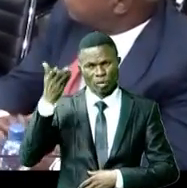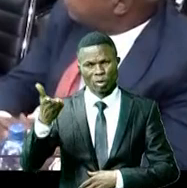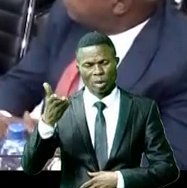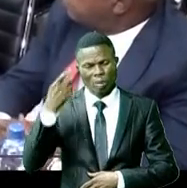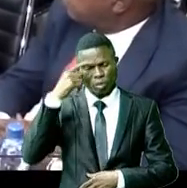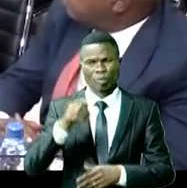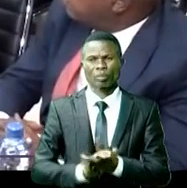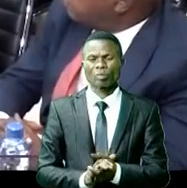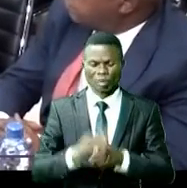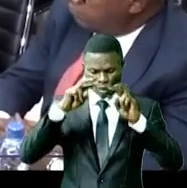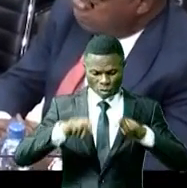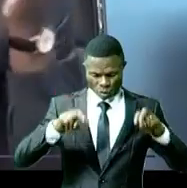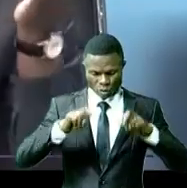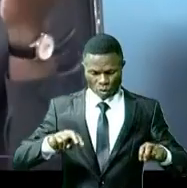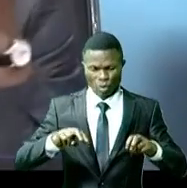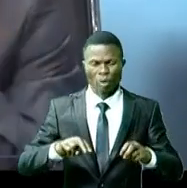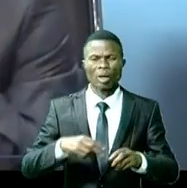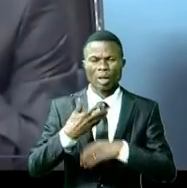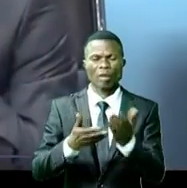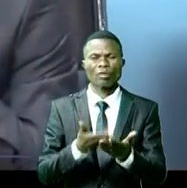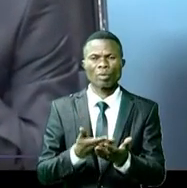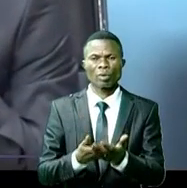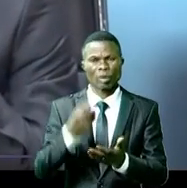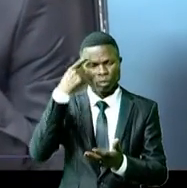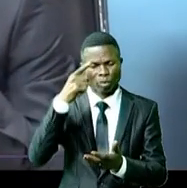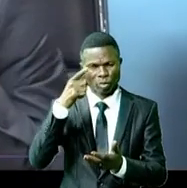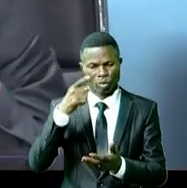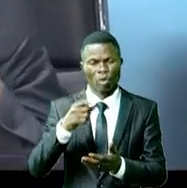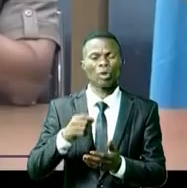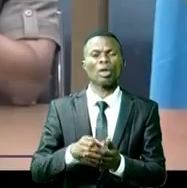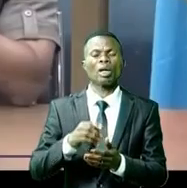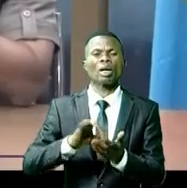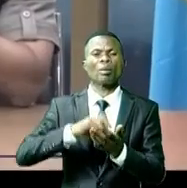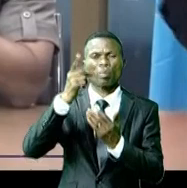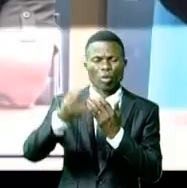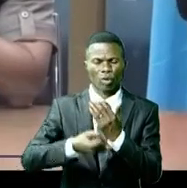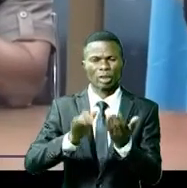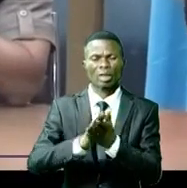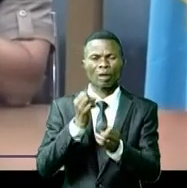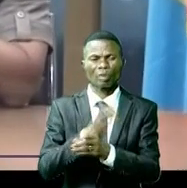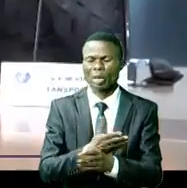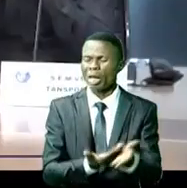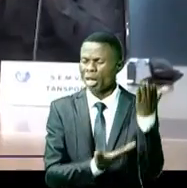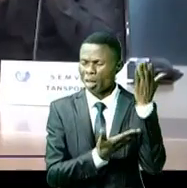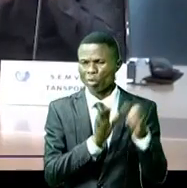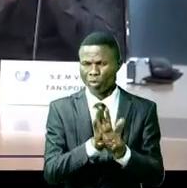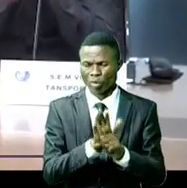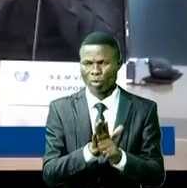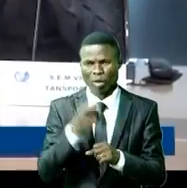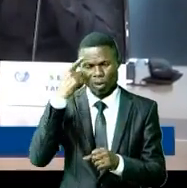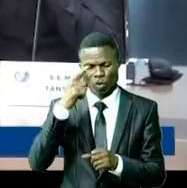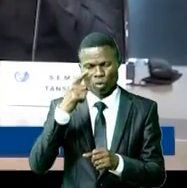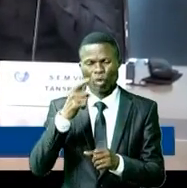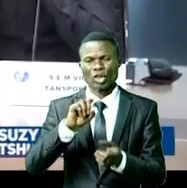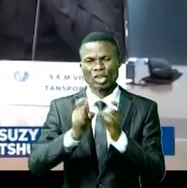attendant, les études des faisabilités seront menées pour matérialiser ce grand projet à impact visible en vue de